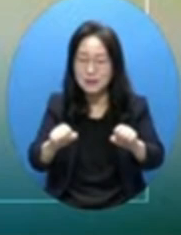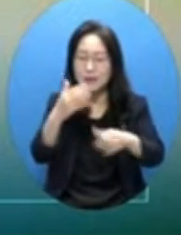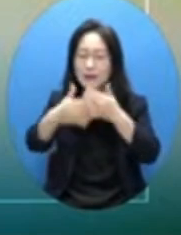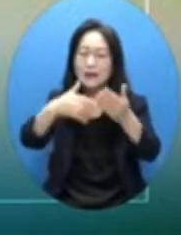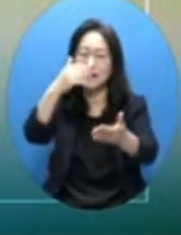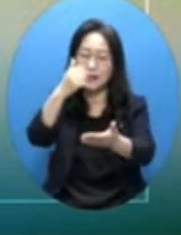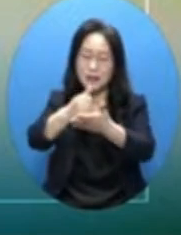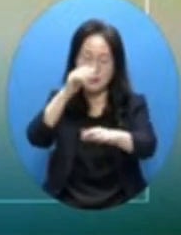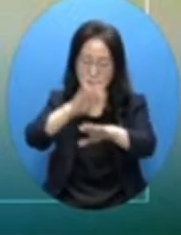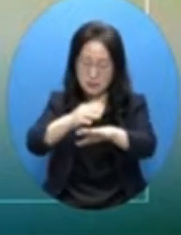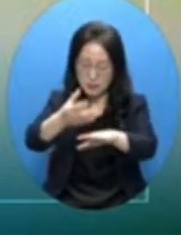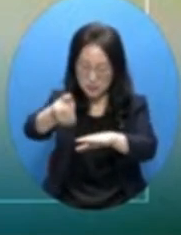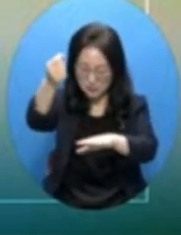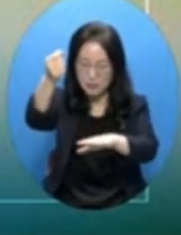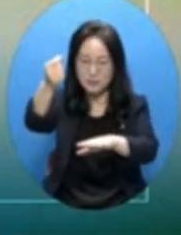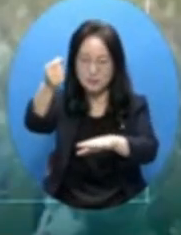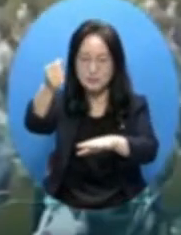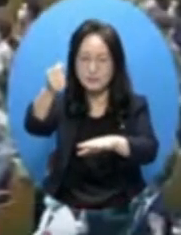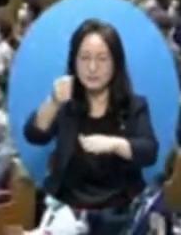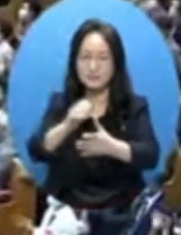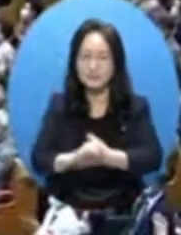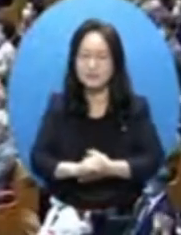하나님께서 하셨습니다.